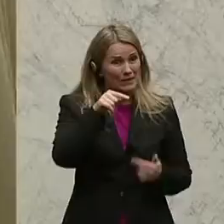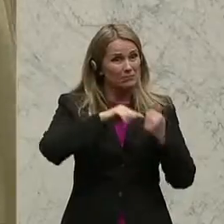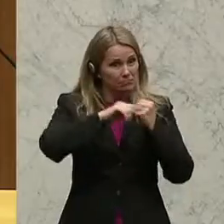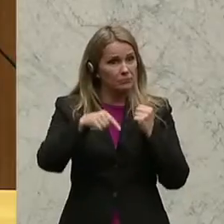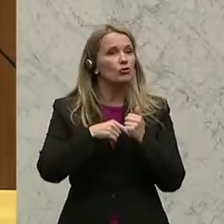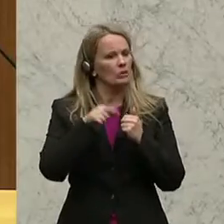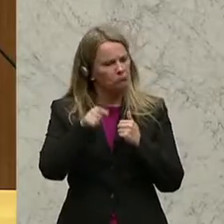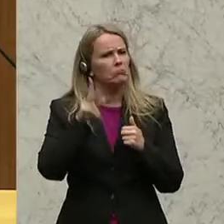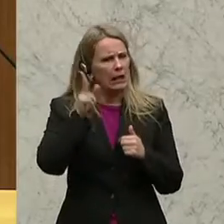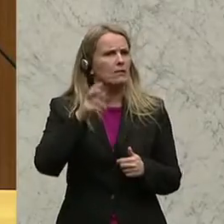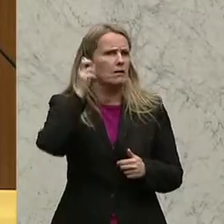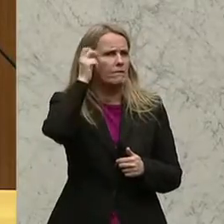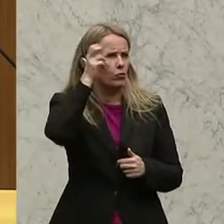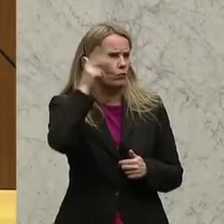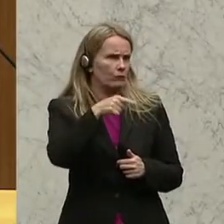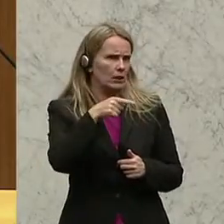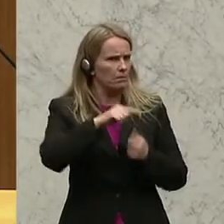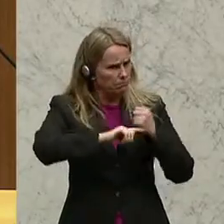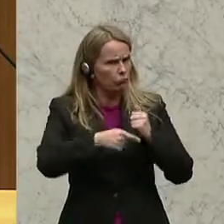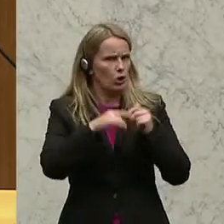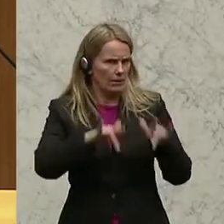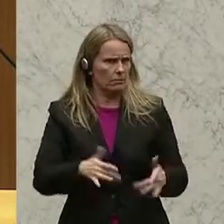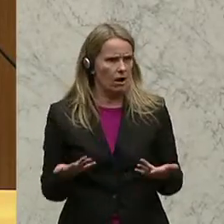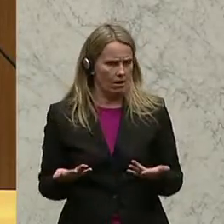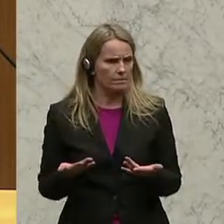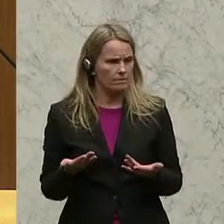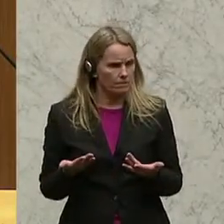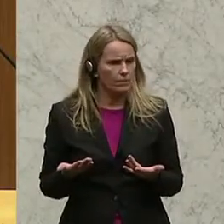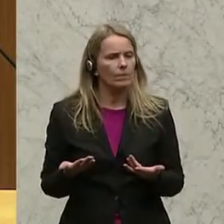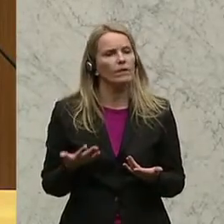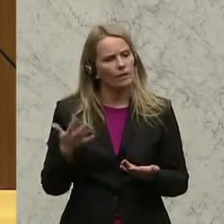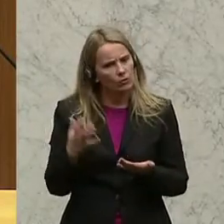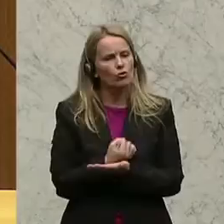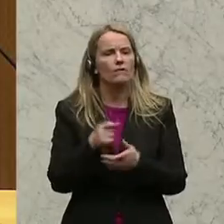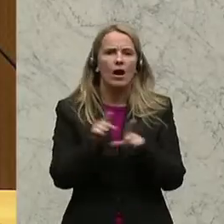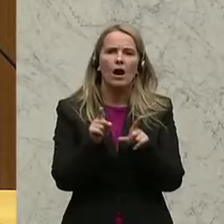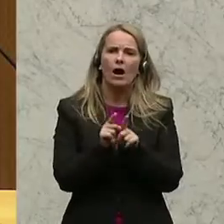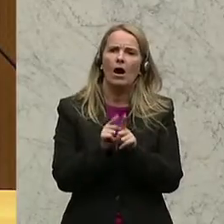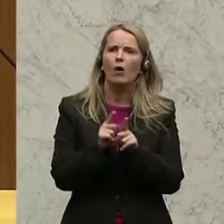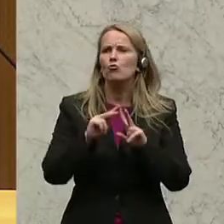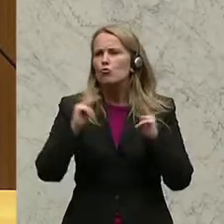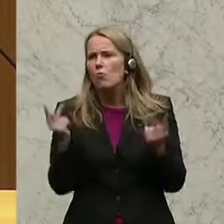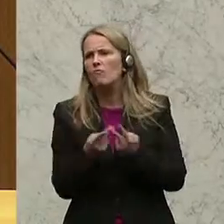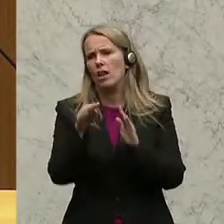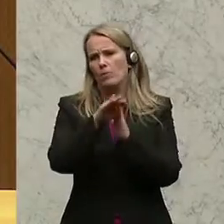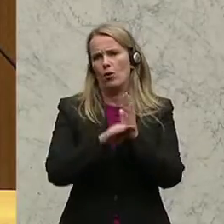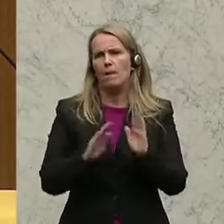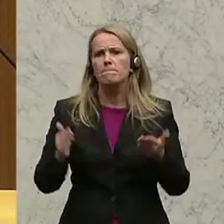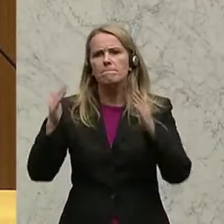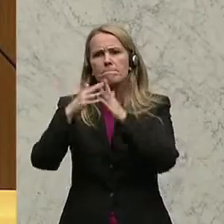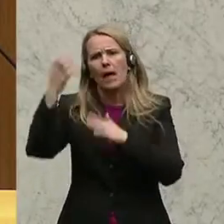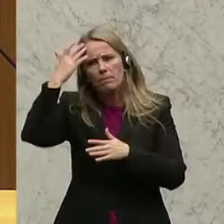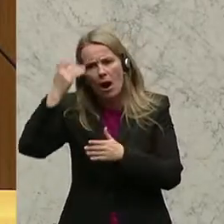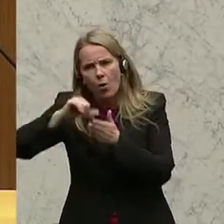durchaus ein vernünftiges Budget hat, mit dem es gelingt, auch entsprechend Umweltprogramm,